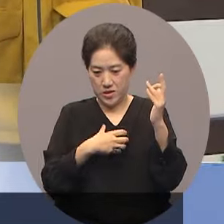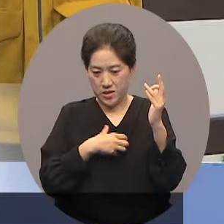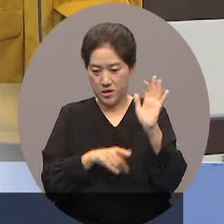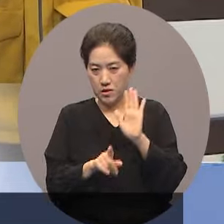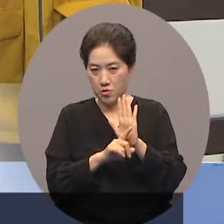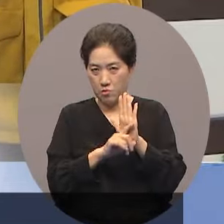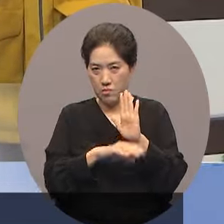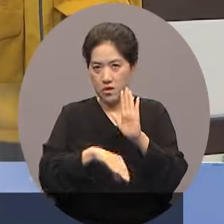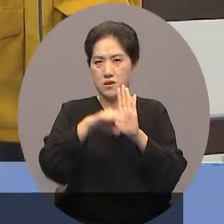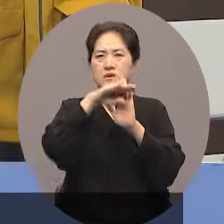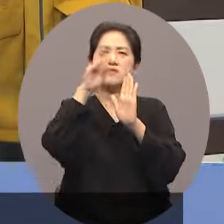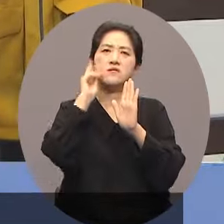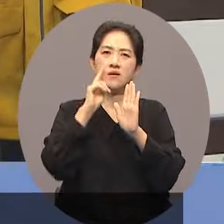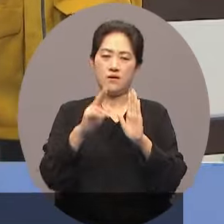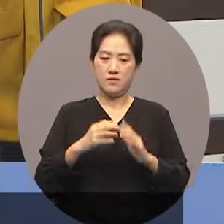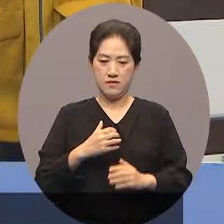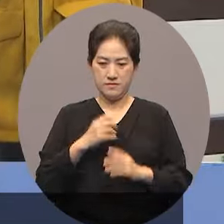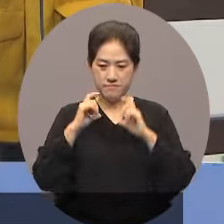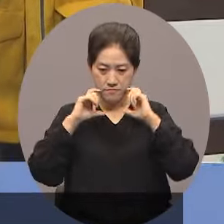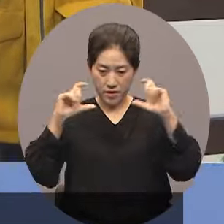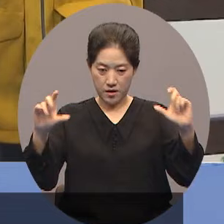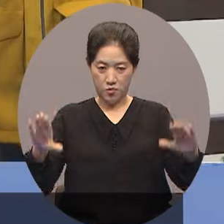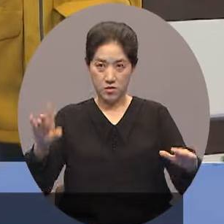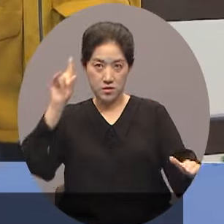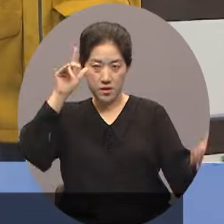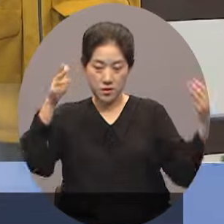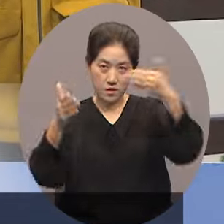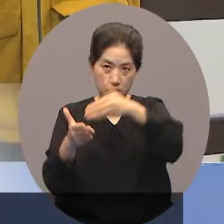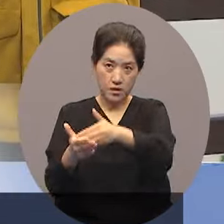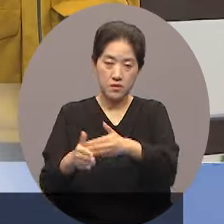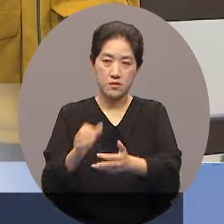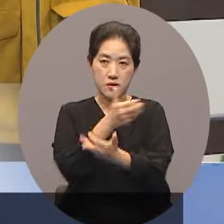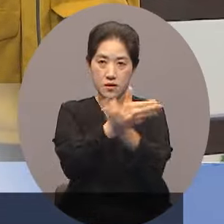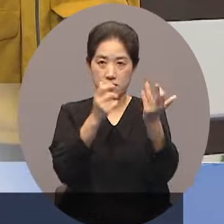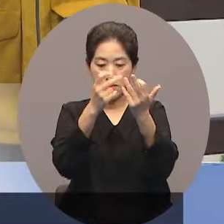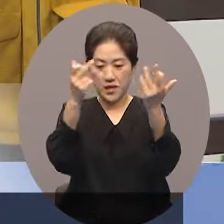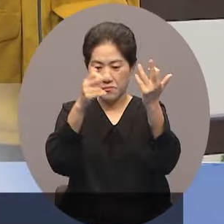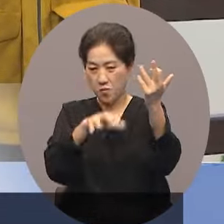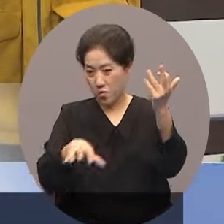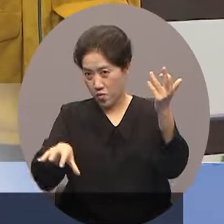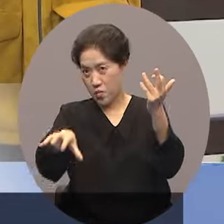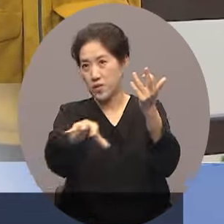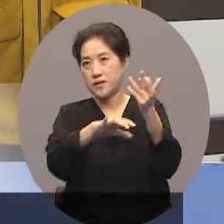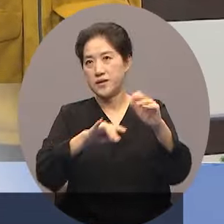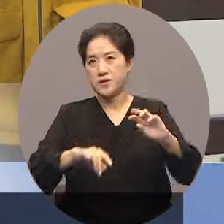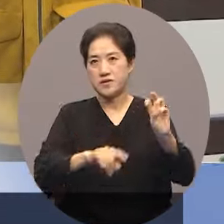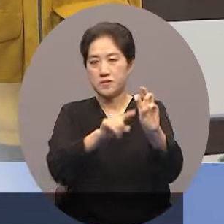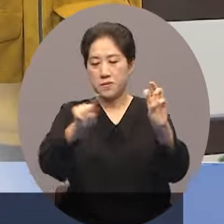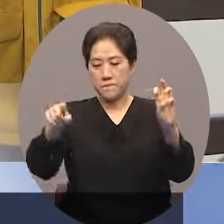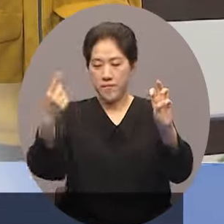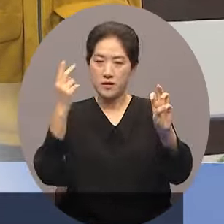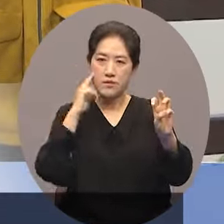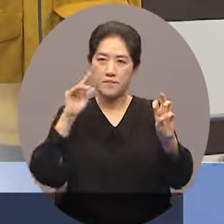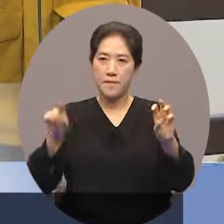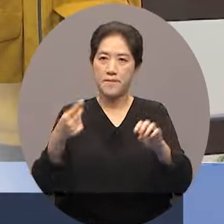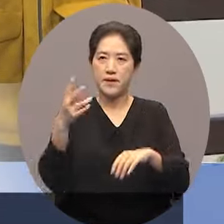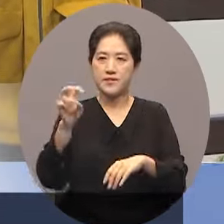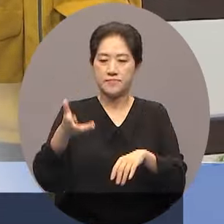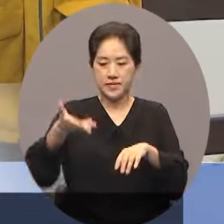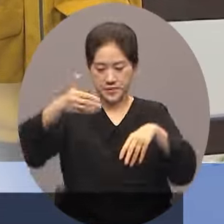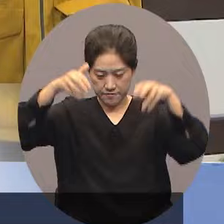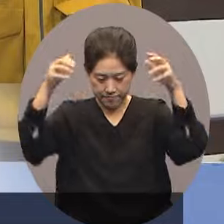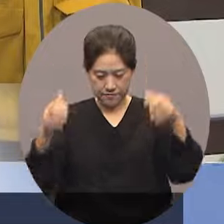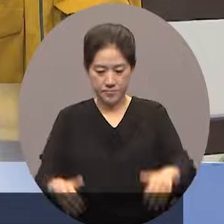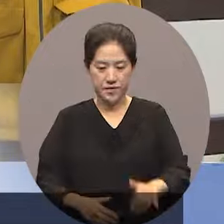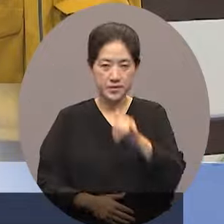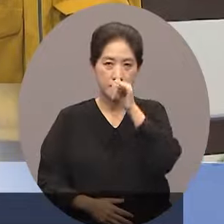심각 단계로 격상했습니다. 내일까지 강원 내륙과 산지에는 30에서 100mm, 많은 곳은 120mm가 넘는